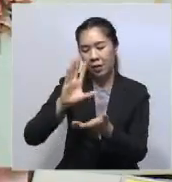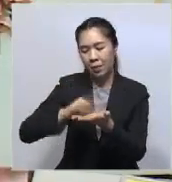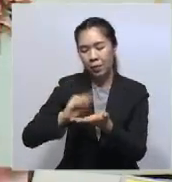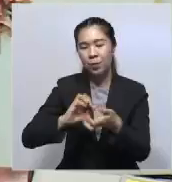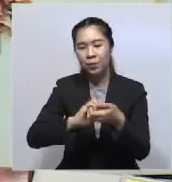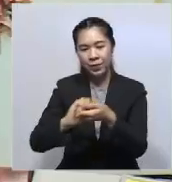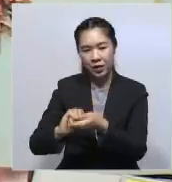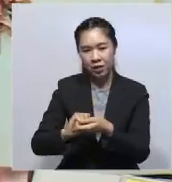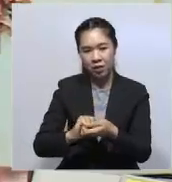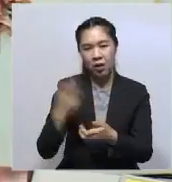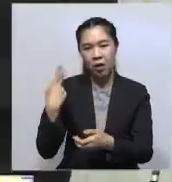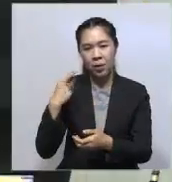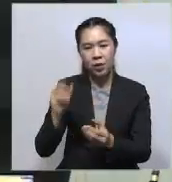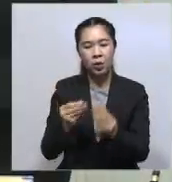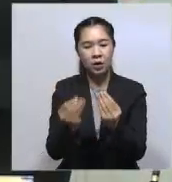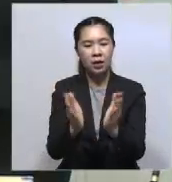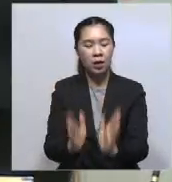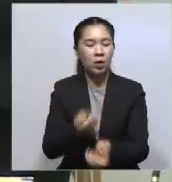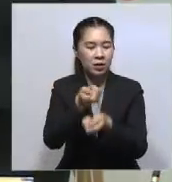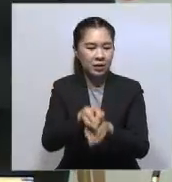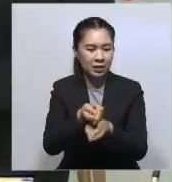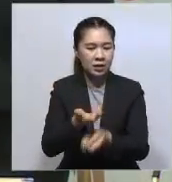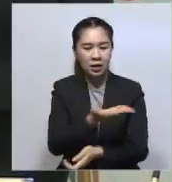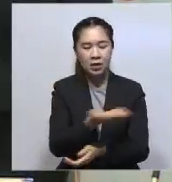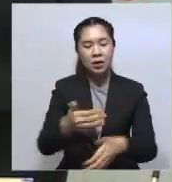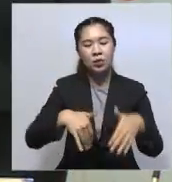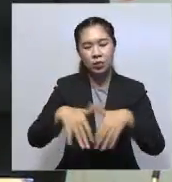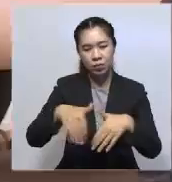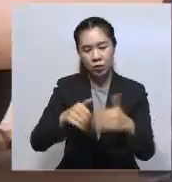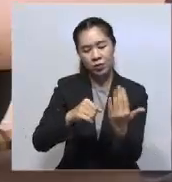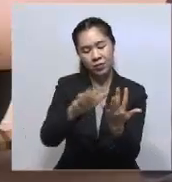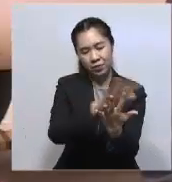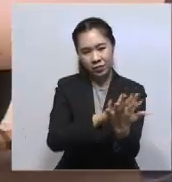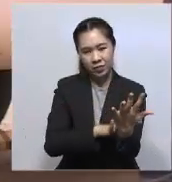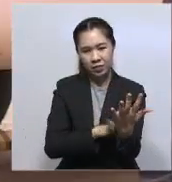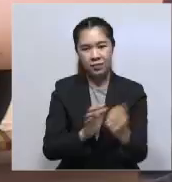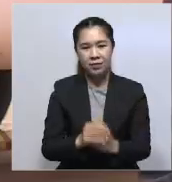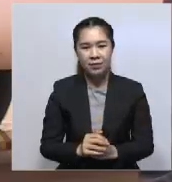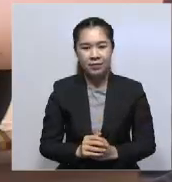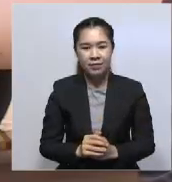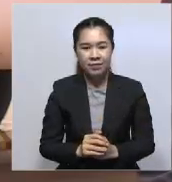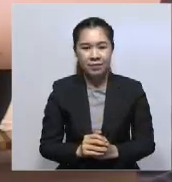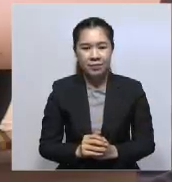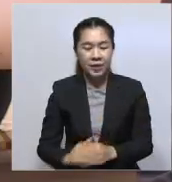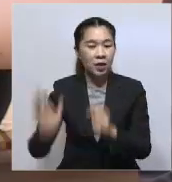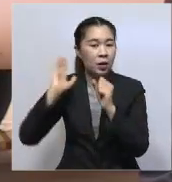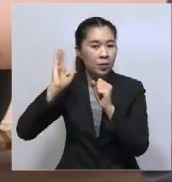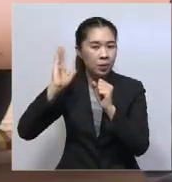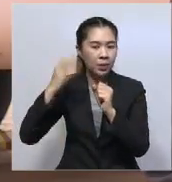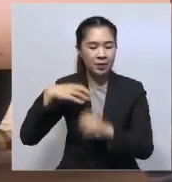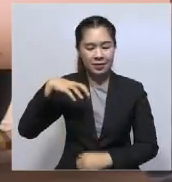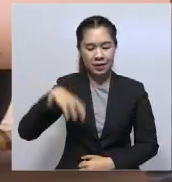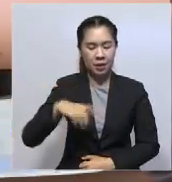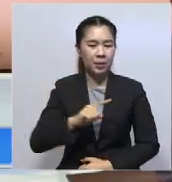มกันเพื่อให้เกิดประโยชน์ต่อพี่น้องเกษตรกรและประชาชนทั่วประเทศ จริงๆแล้วกรมประชาสัมพันธ์เนี่ยมีหน้า